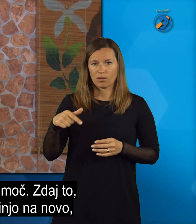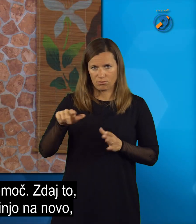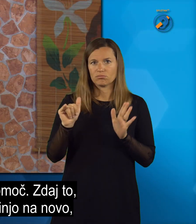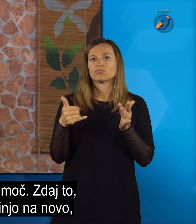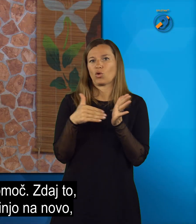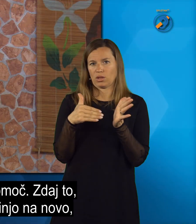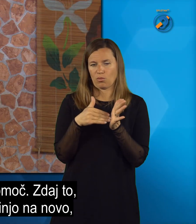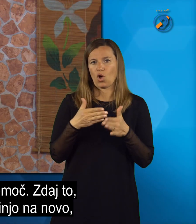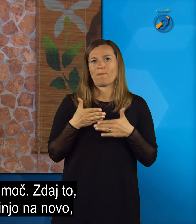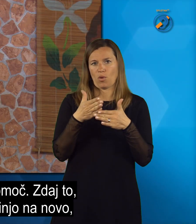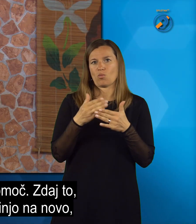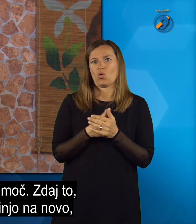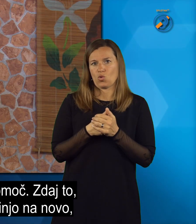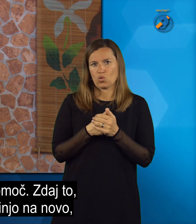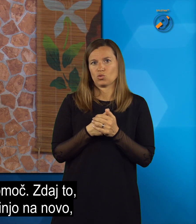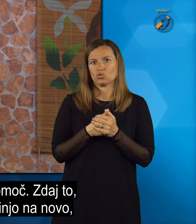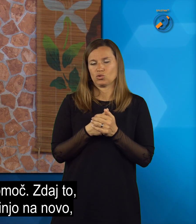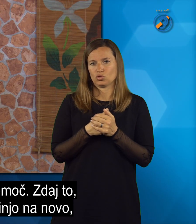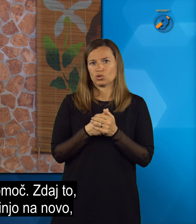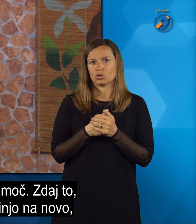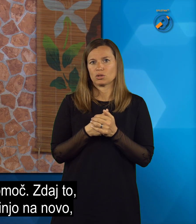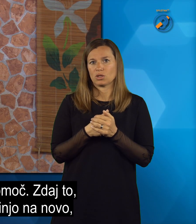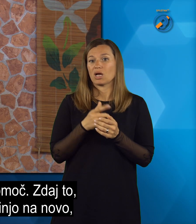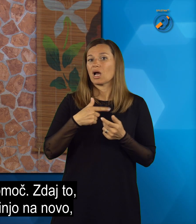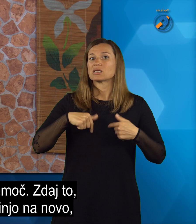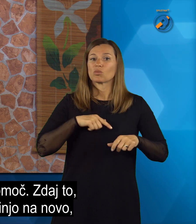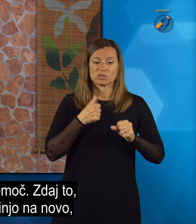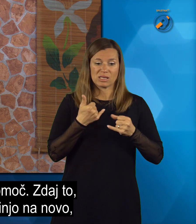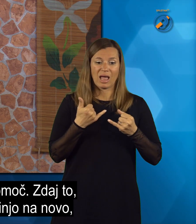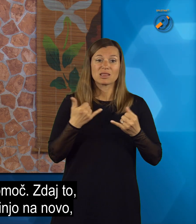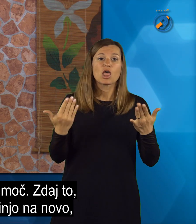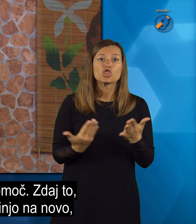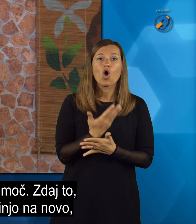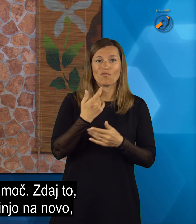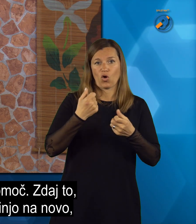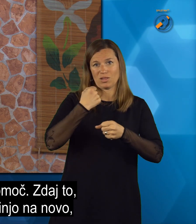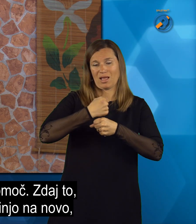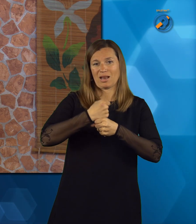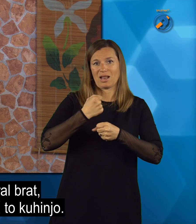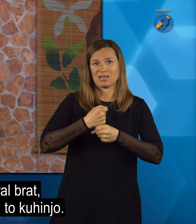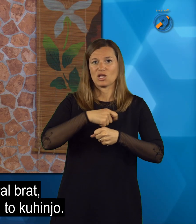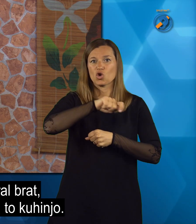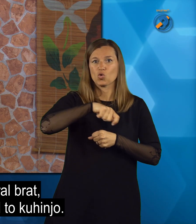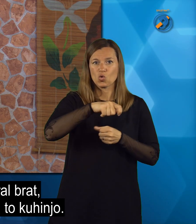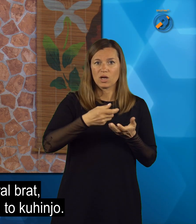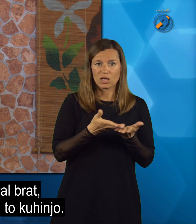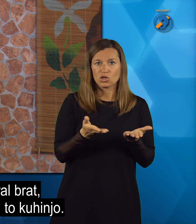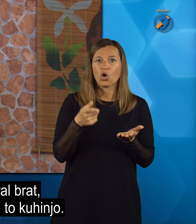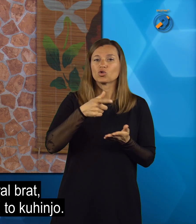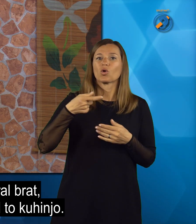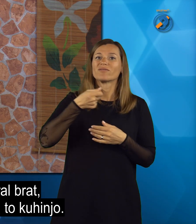ja, potrebuje pomoč. Zdaj to, ko smo delali kuhinjo na novo, ne, to